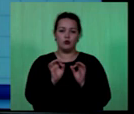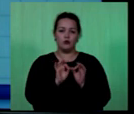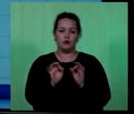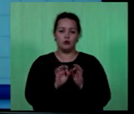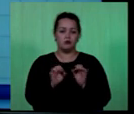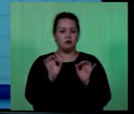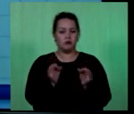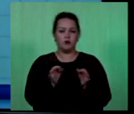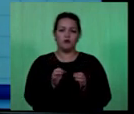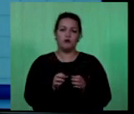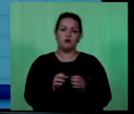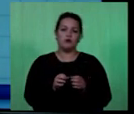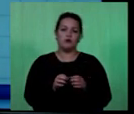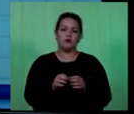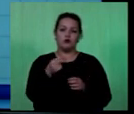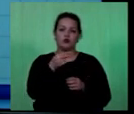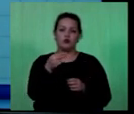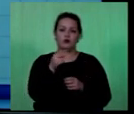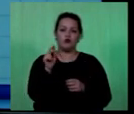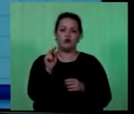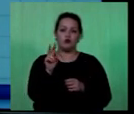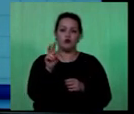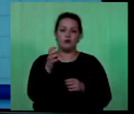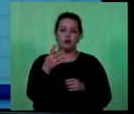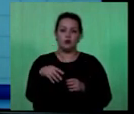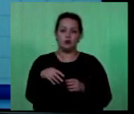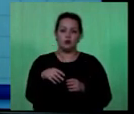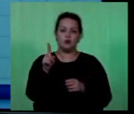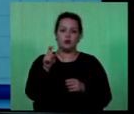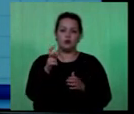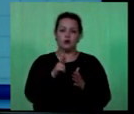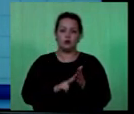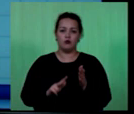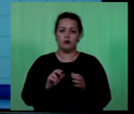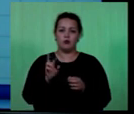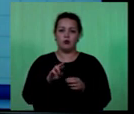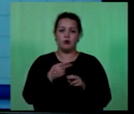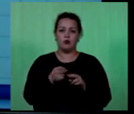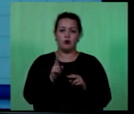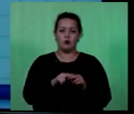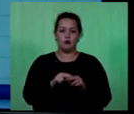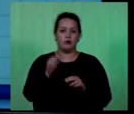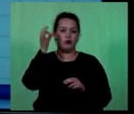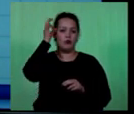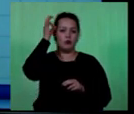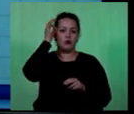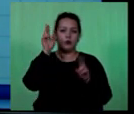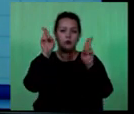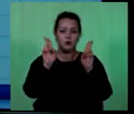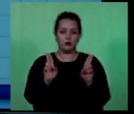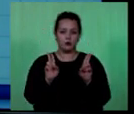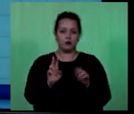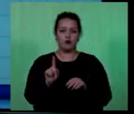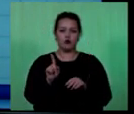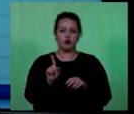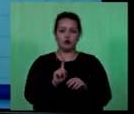правильно ли вы сравнили числа 240 и 180 для этого вспоминаем правила для того